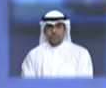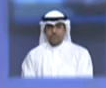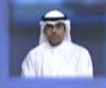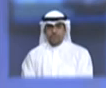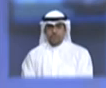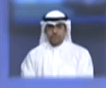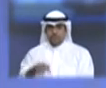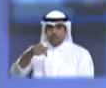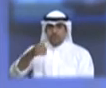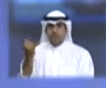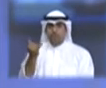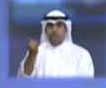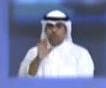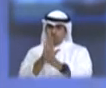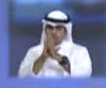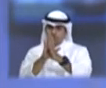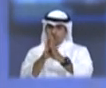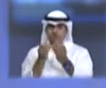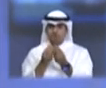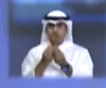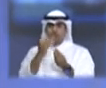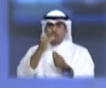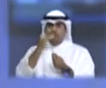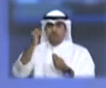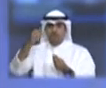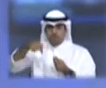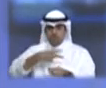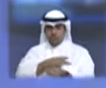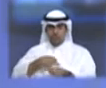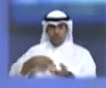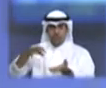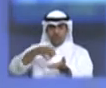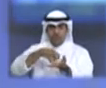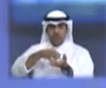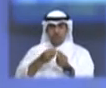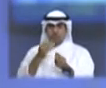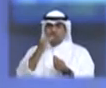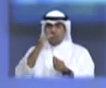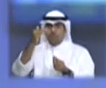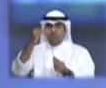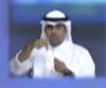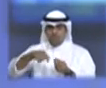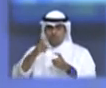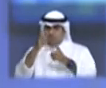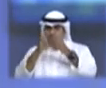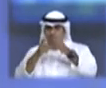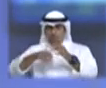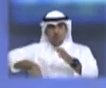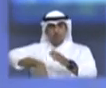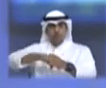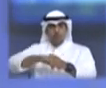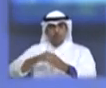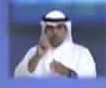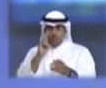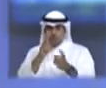من أجل تشجيع الطاقات الشبابية، أقامت وزارة الدولة لشؤون الشباب المباراة النهائية لمشروع مباراتنا لكرة القدم، وتهدف